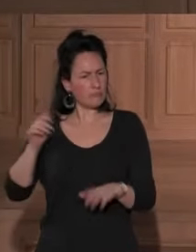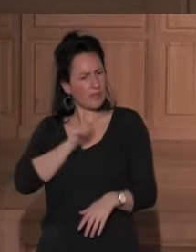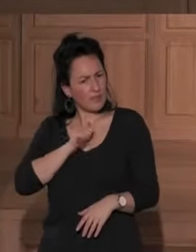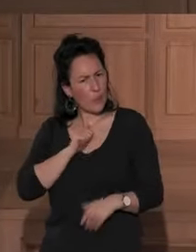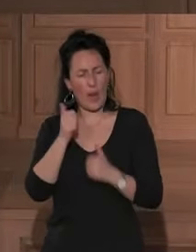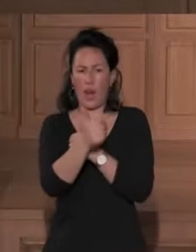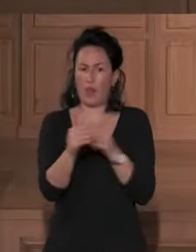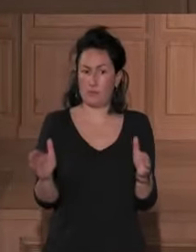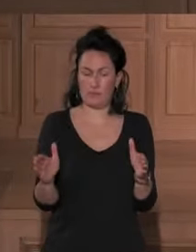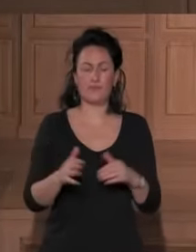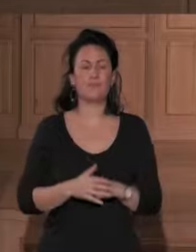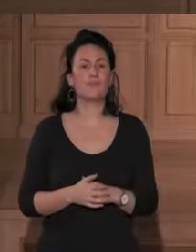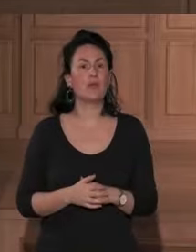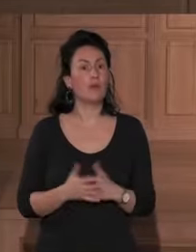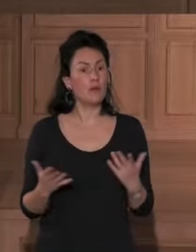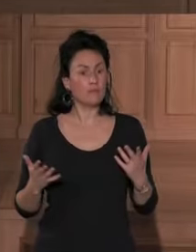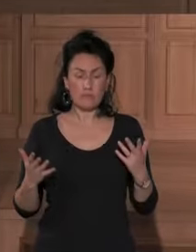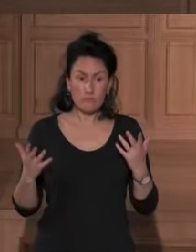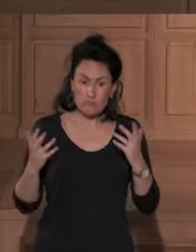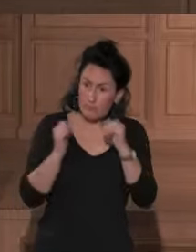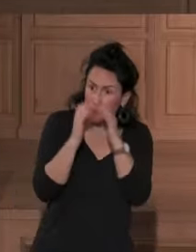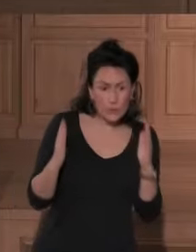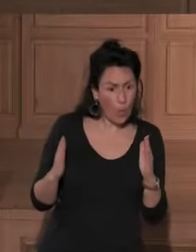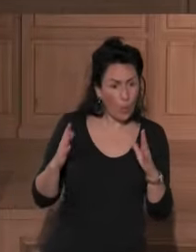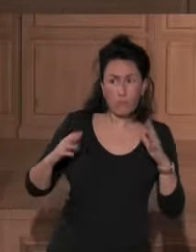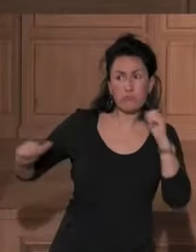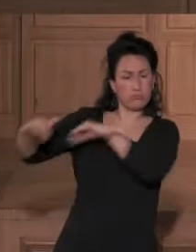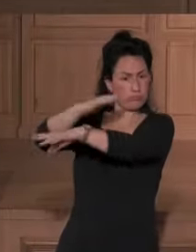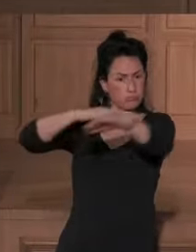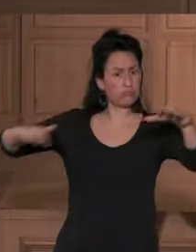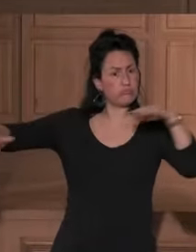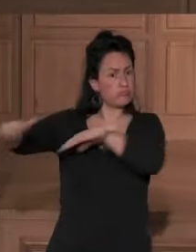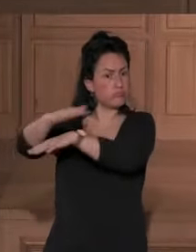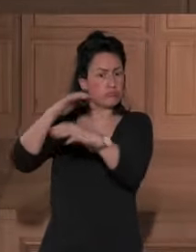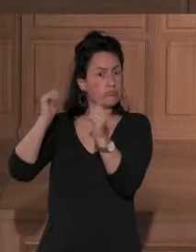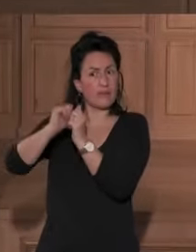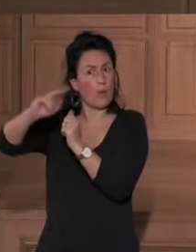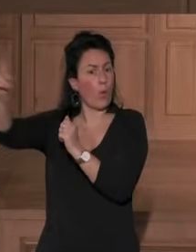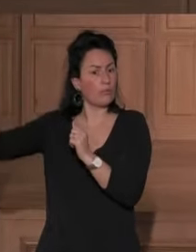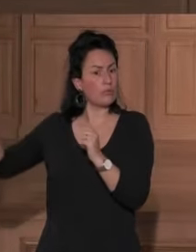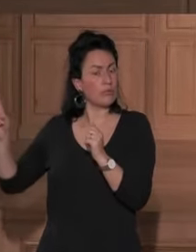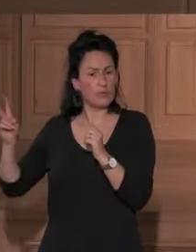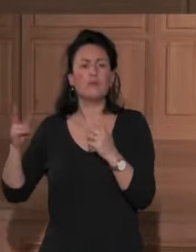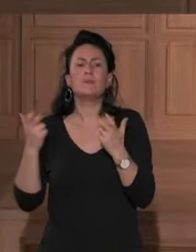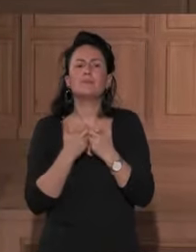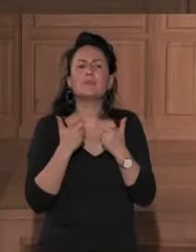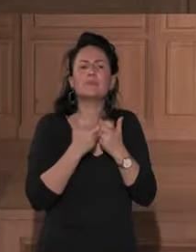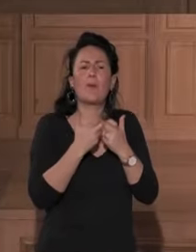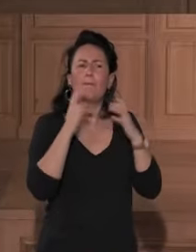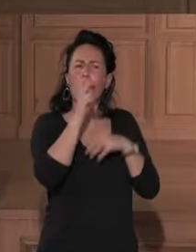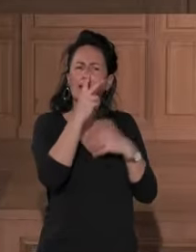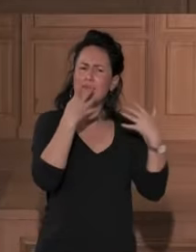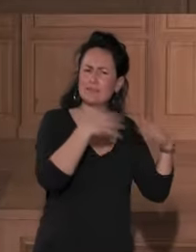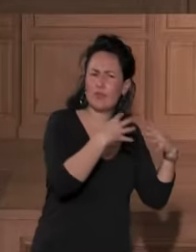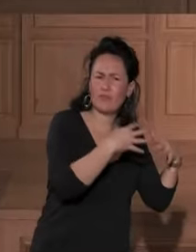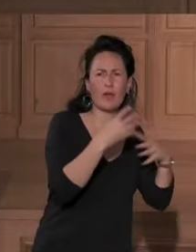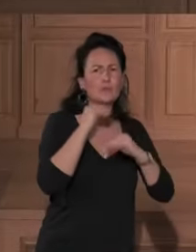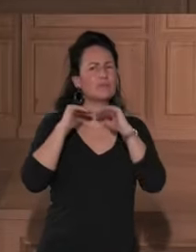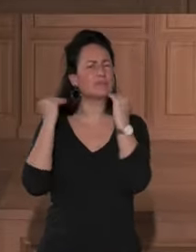c'est des maisons qui sont à même les citoyens. Vous allez à Rosa Park, Paris 19e, vous allez au Stade de France, vous allez des appartements et ils